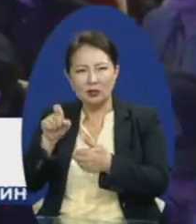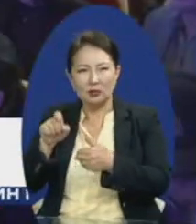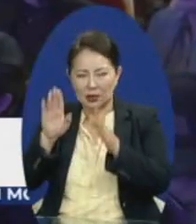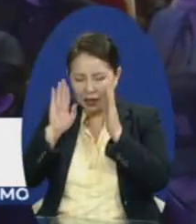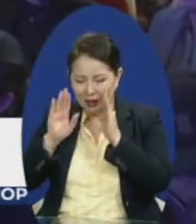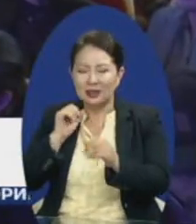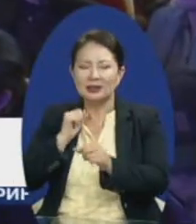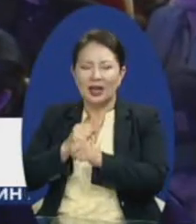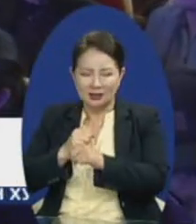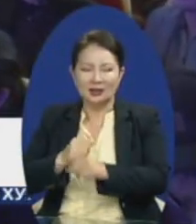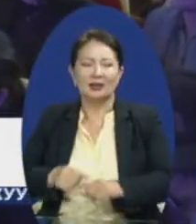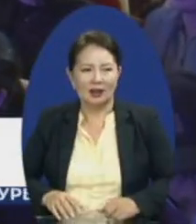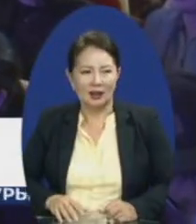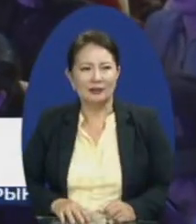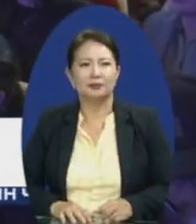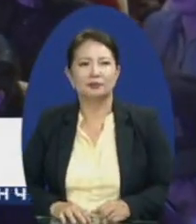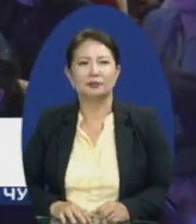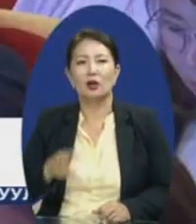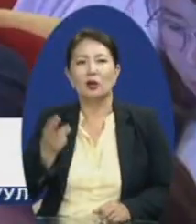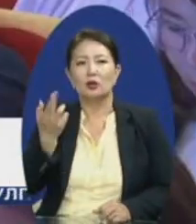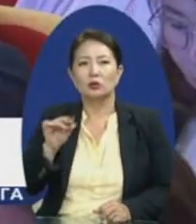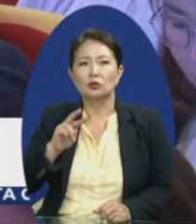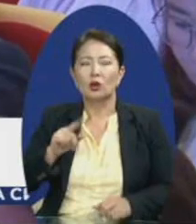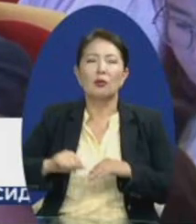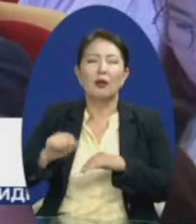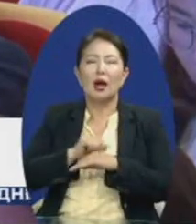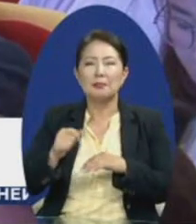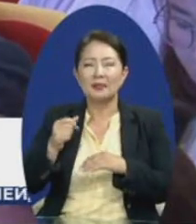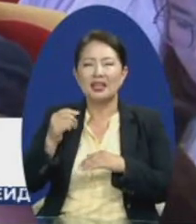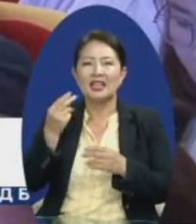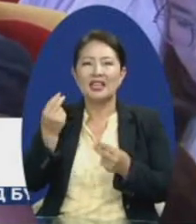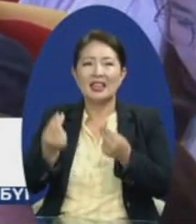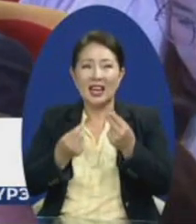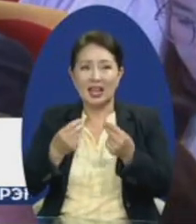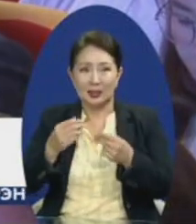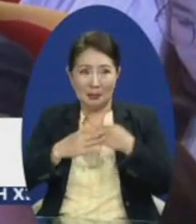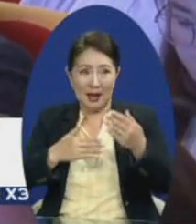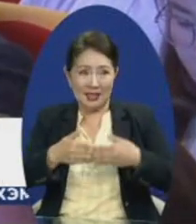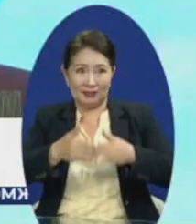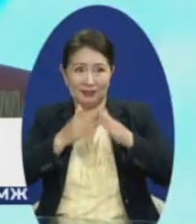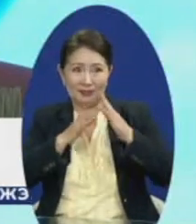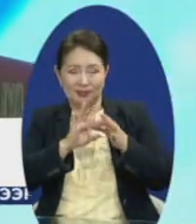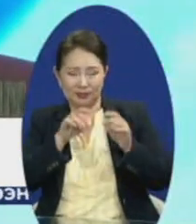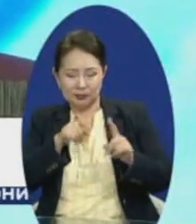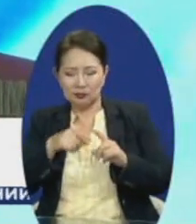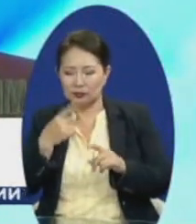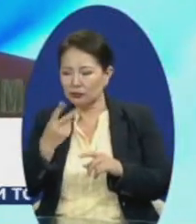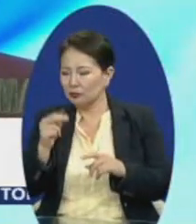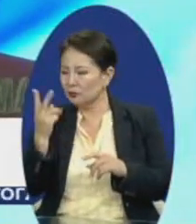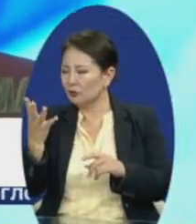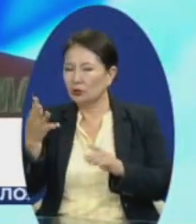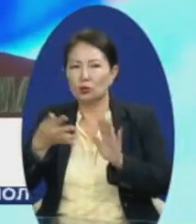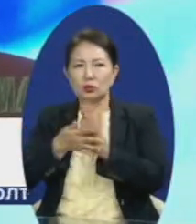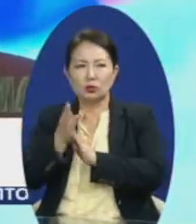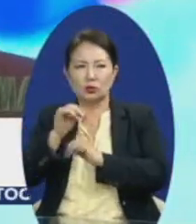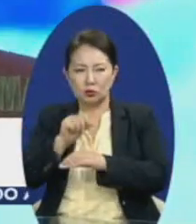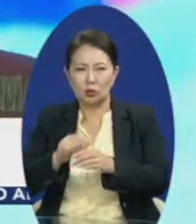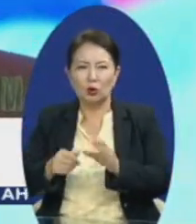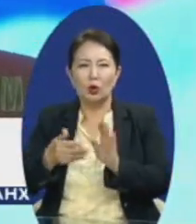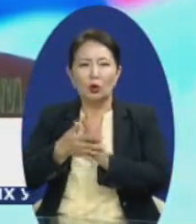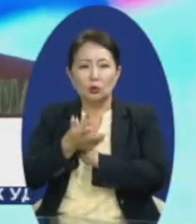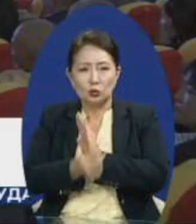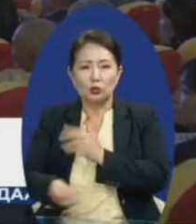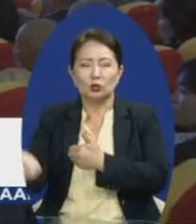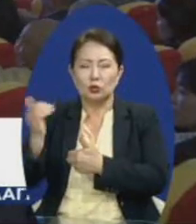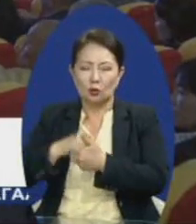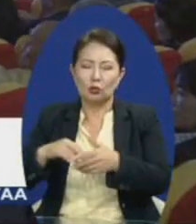ажиллана. Мөн Дундгов аймгийн театрын барилгыг шинээр барихад зориулж хөрөнгө оруулалтыг нь 2024 оны улсын төсөвт тусгах